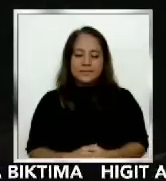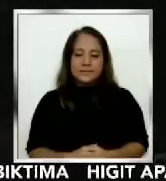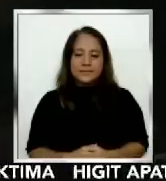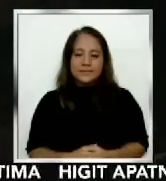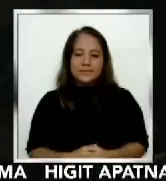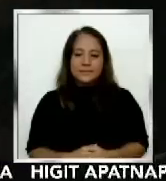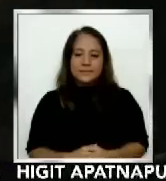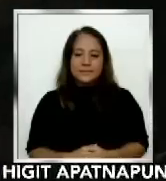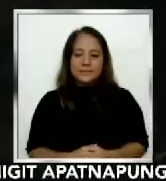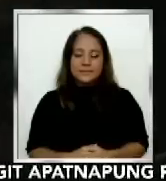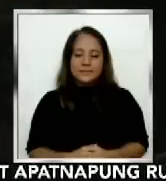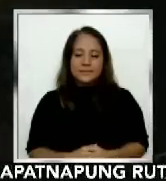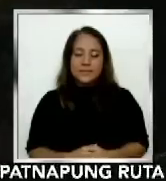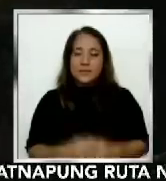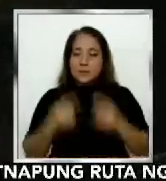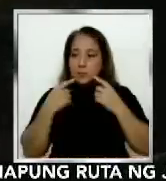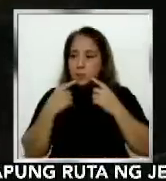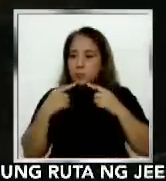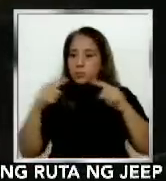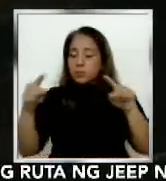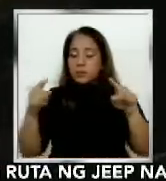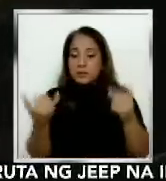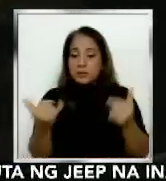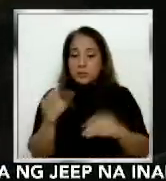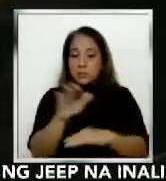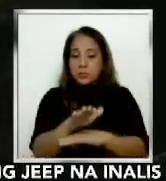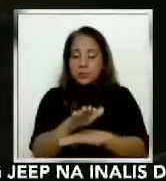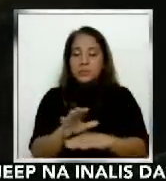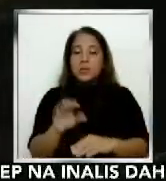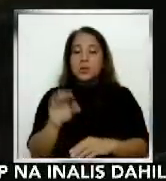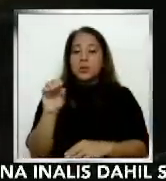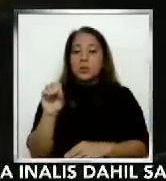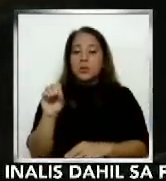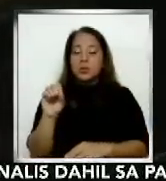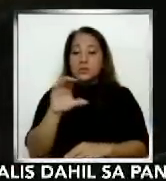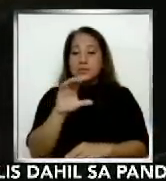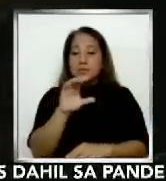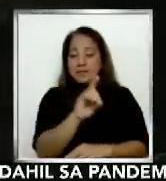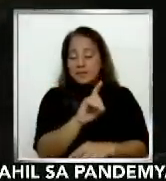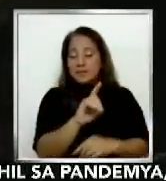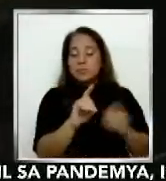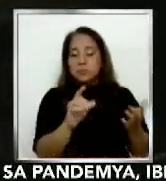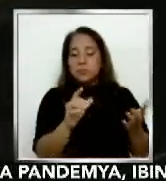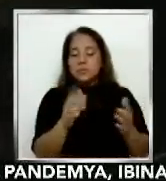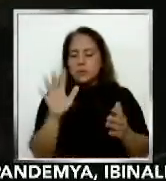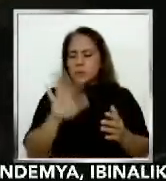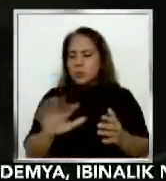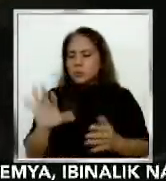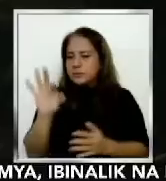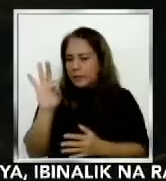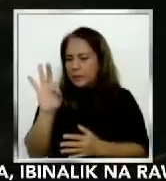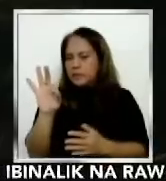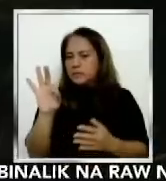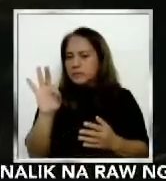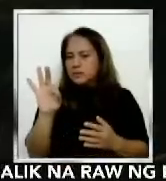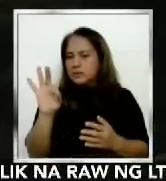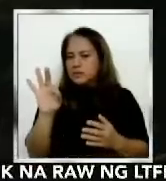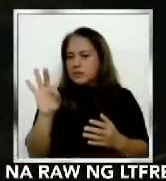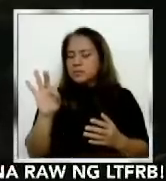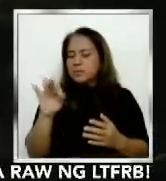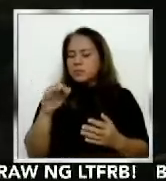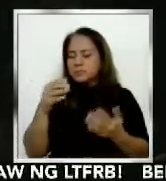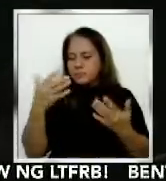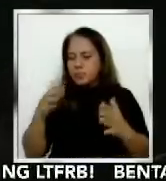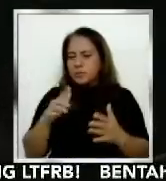Vicky, inanunsyo ngayong hapon ng Office of the Civil Defense Region 10 na umabot na sa 9 ang namatay dahil sa pagbaha sa buong